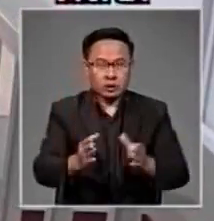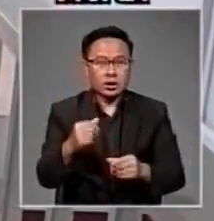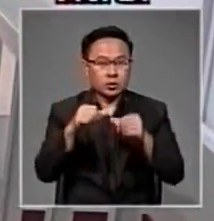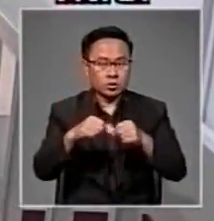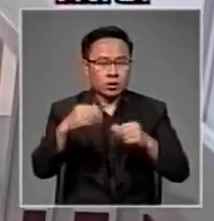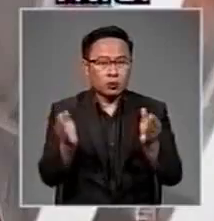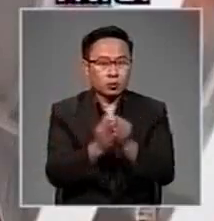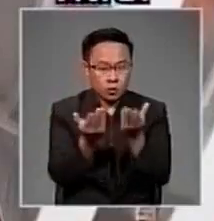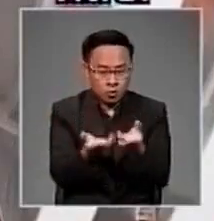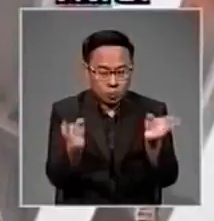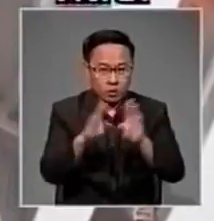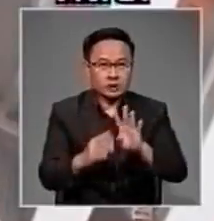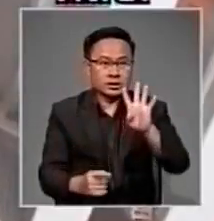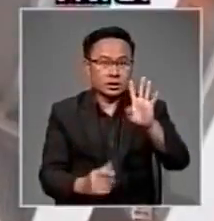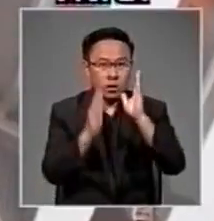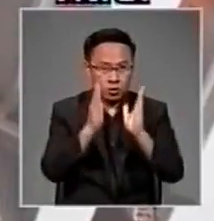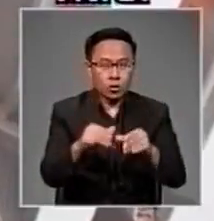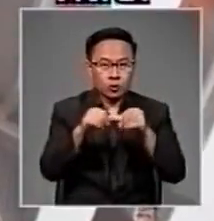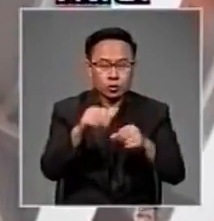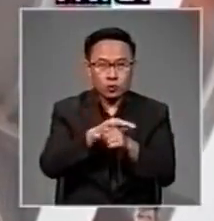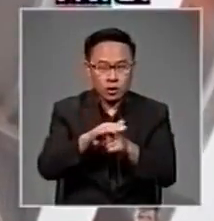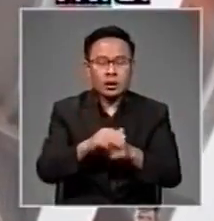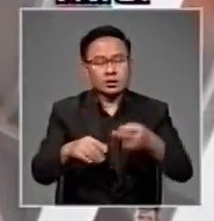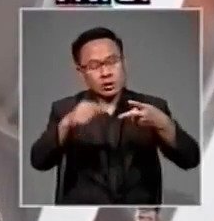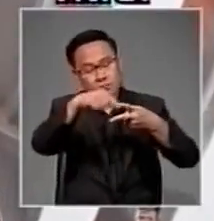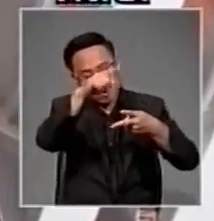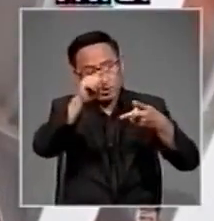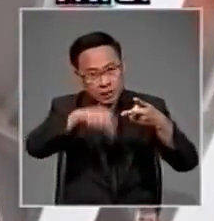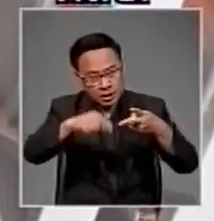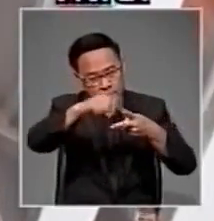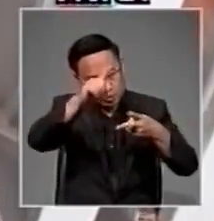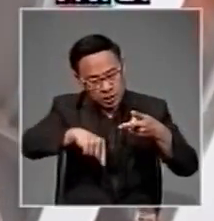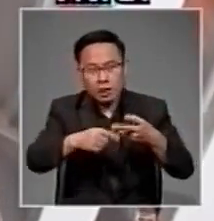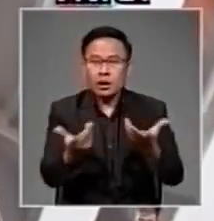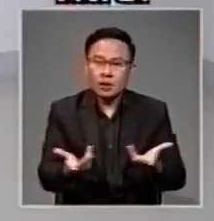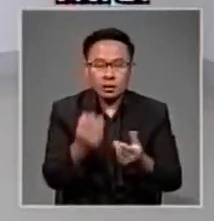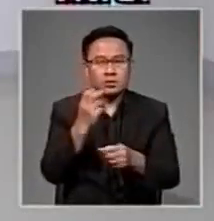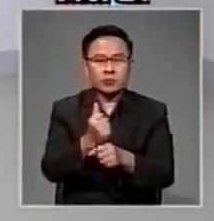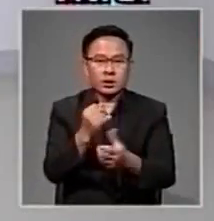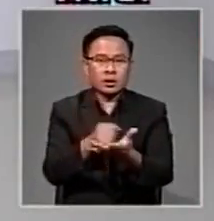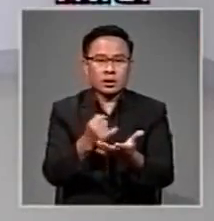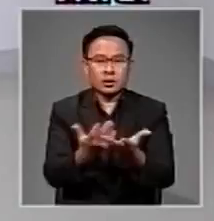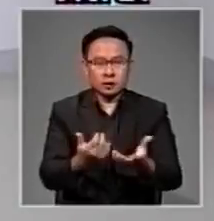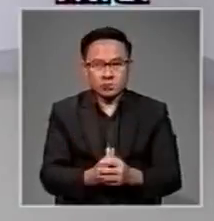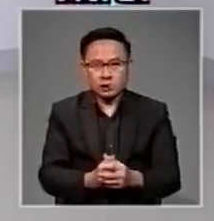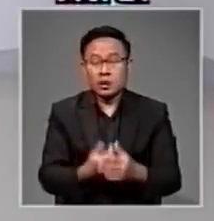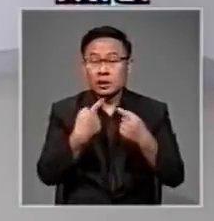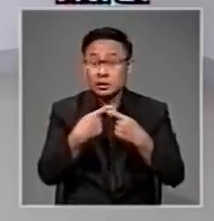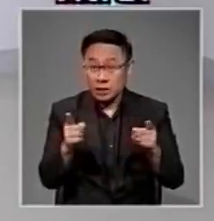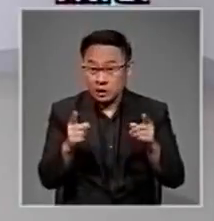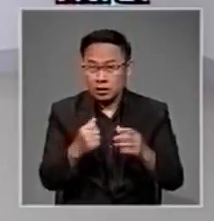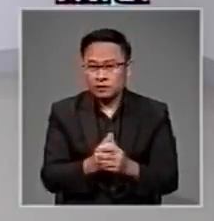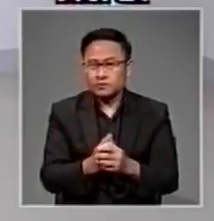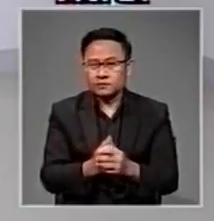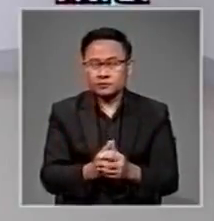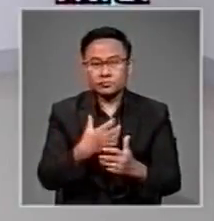ะฮ ะ คืออยู่กัน4คน4คนนะครับหนึ่งครอบครัว4คนเขาก็อยากจะแบ่งมาอยู่ข้างบนบ้างหรือ